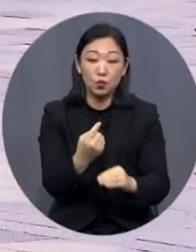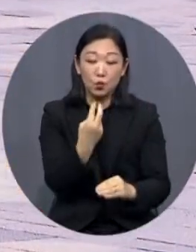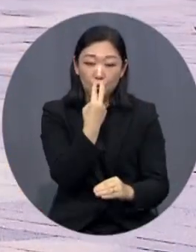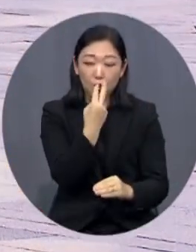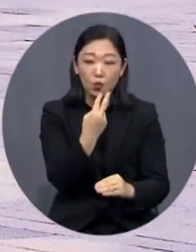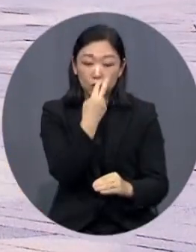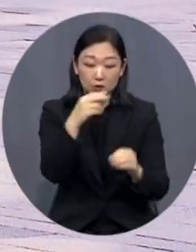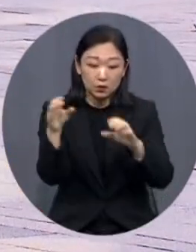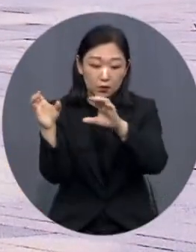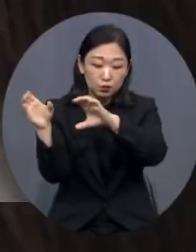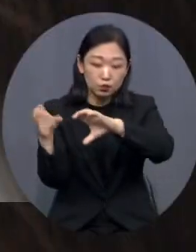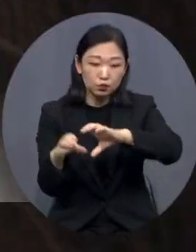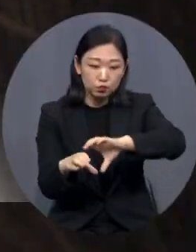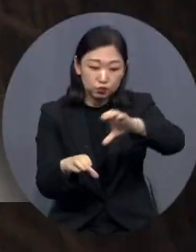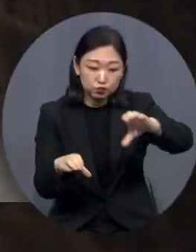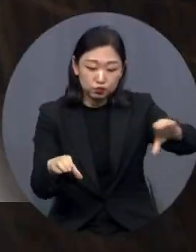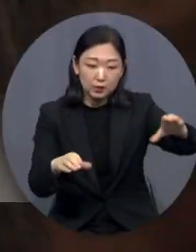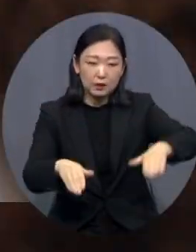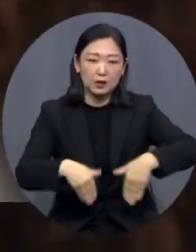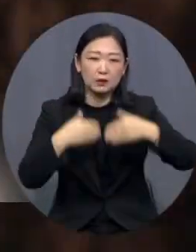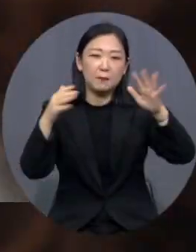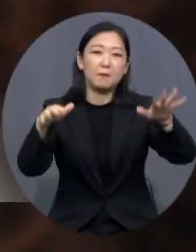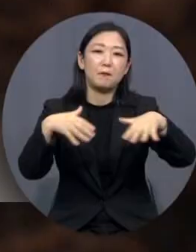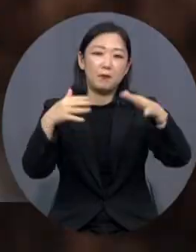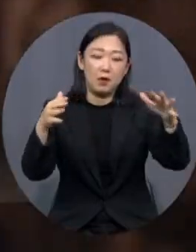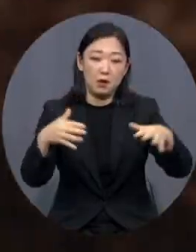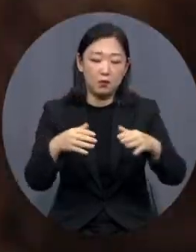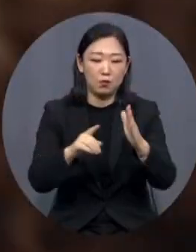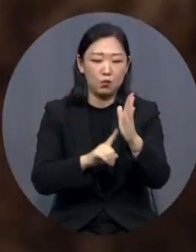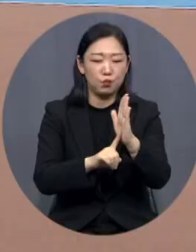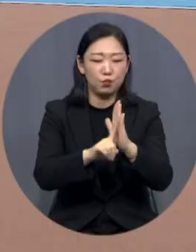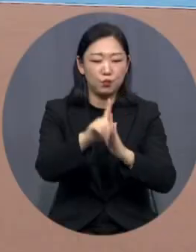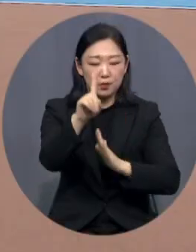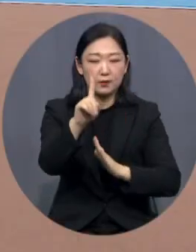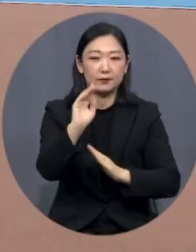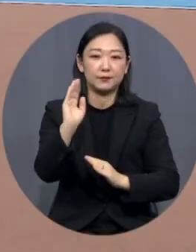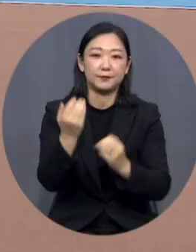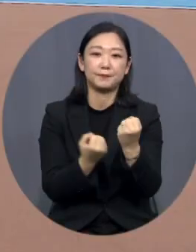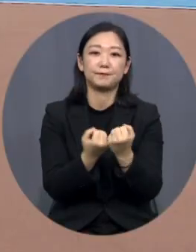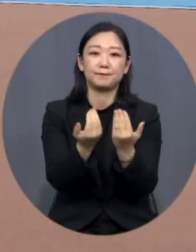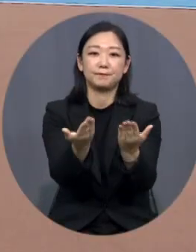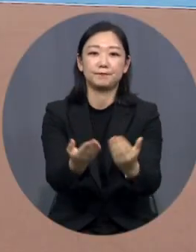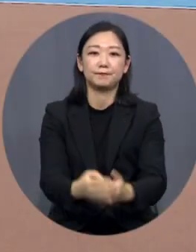가장자 를 따라 따뜻한 남서풍이 불어 기온이 높았다고